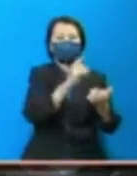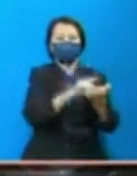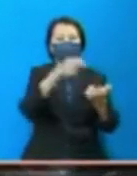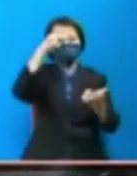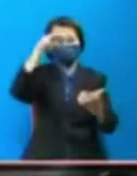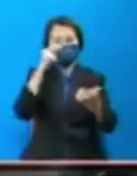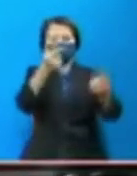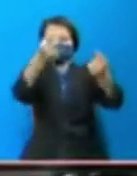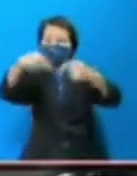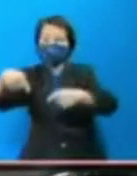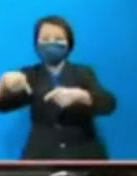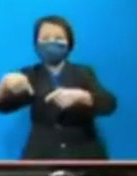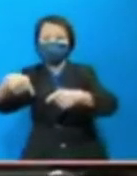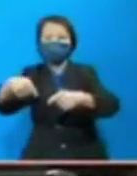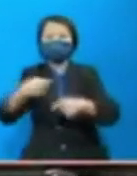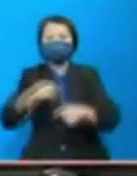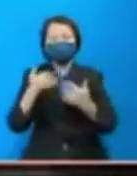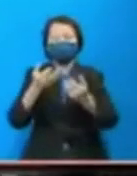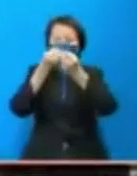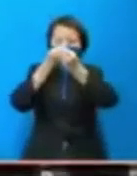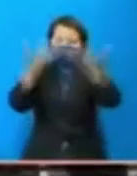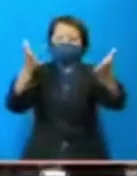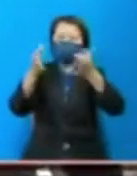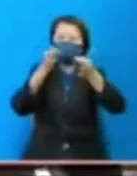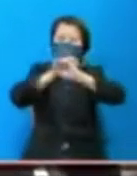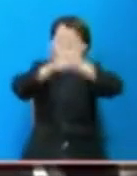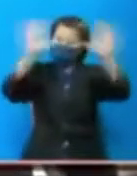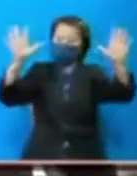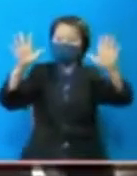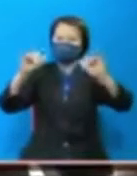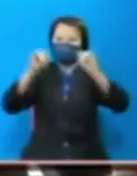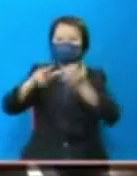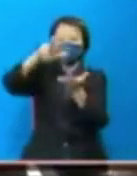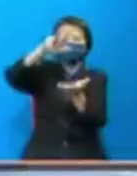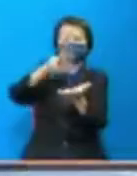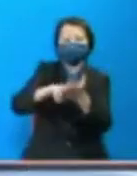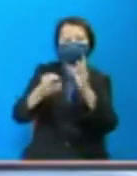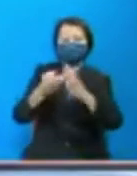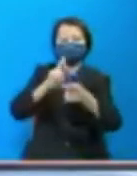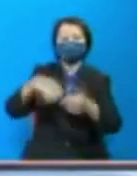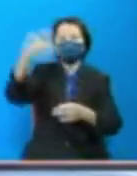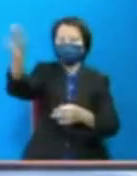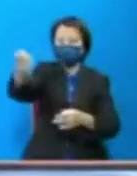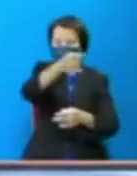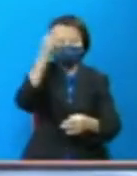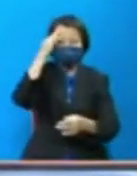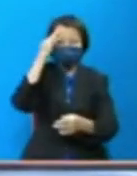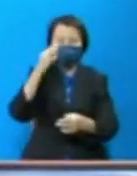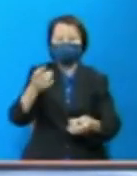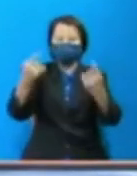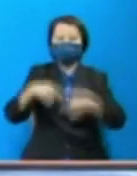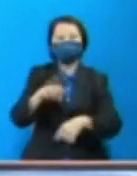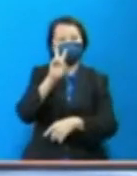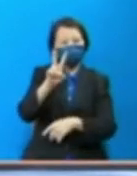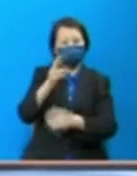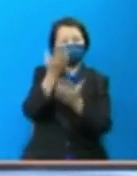Nur Syam Abdullah sendok beritahu setengah dalam sore ini boleh disahkan oleh rakyat Prasada ia beri dua